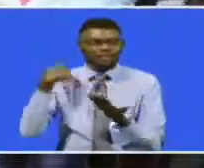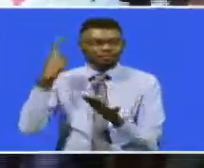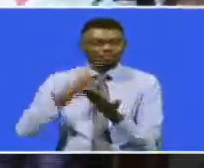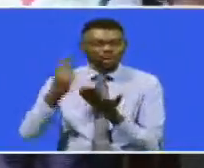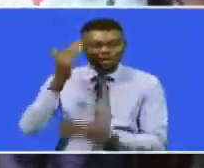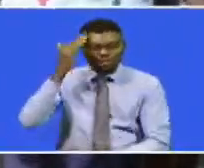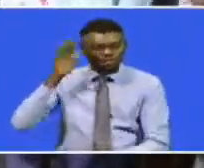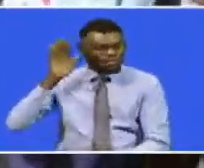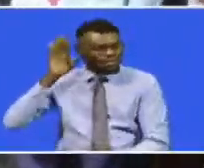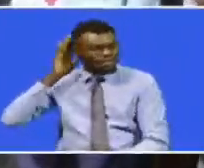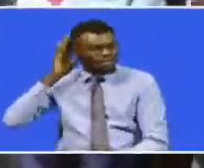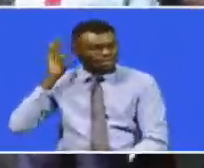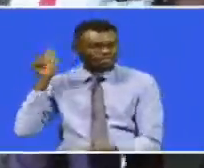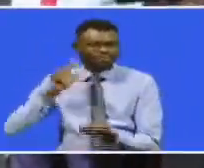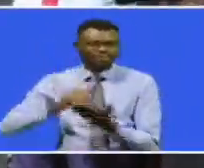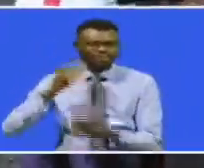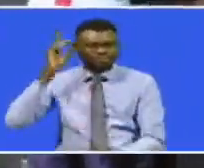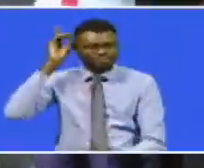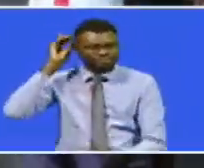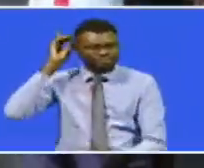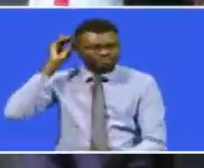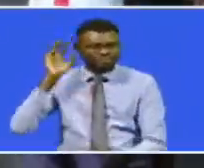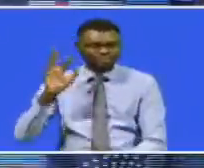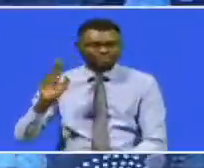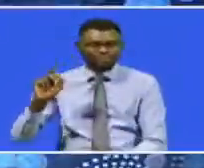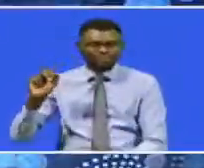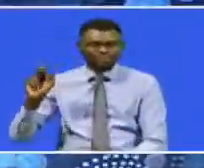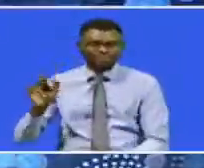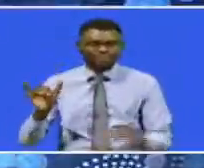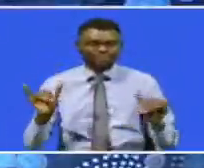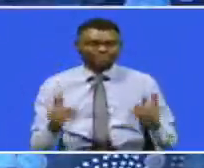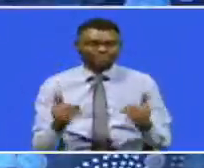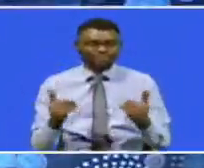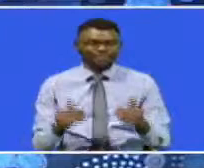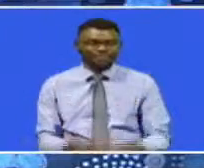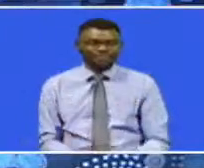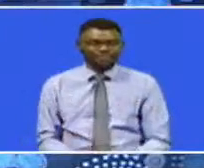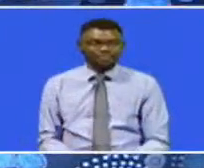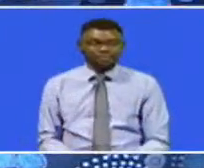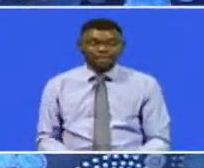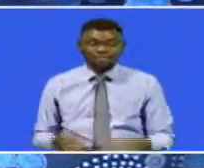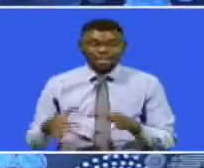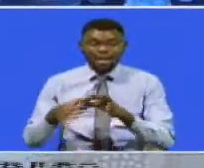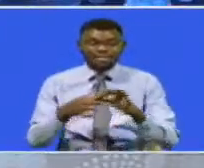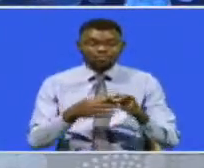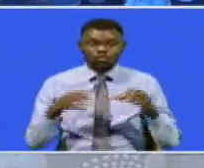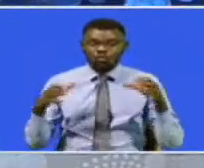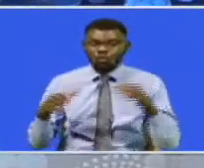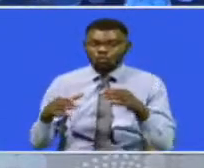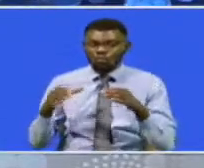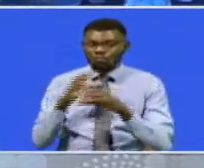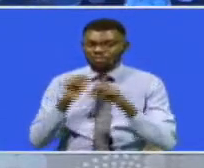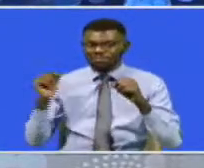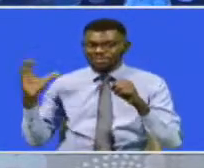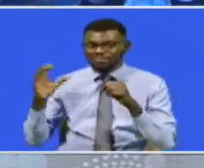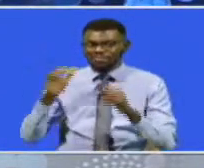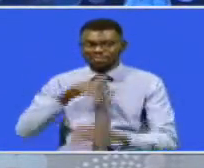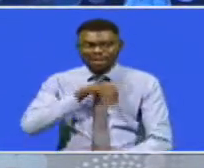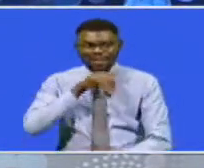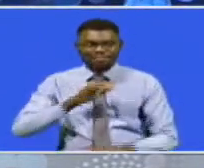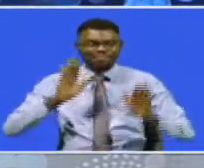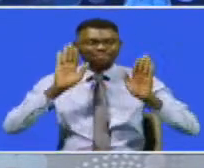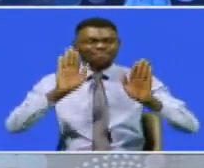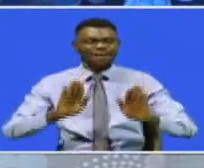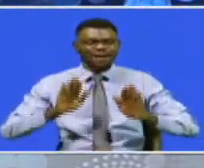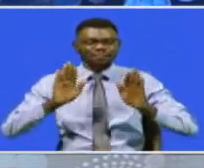Daniel Kariuki, KTN News. Na mgombea urais wa Azimio la Umoja One Kenya Raila Odinga aliendeleza